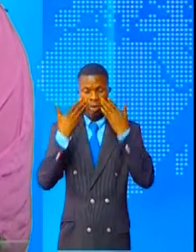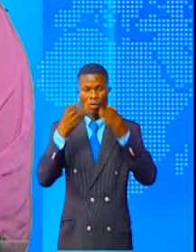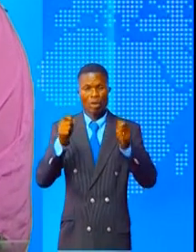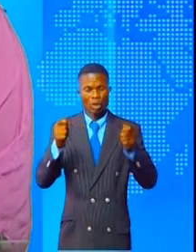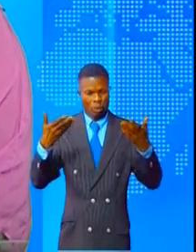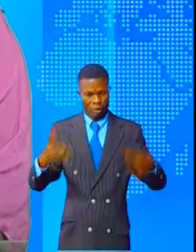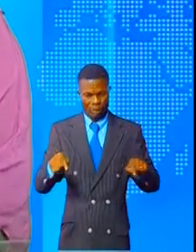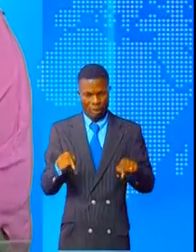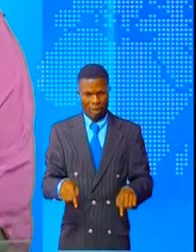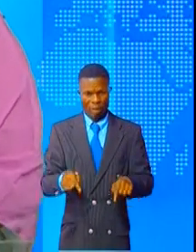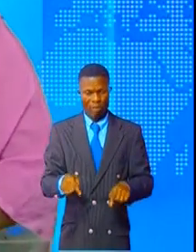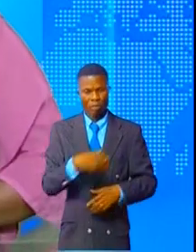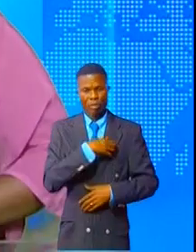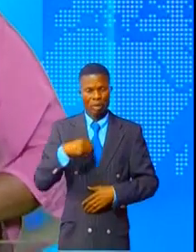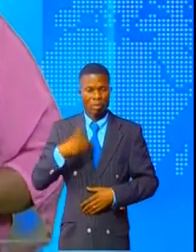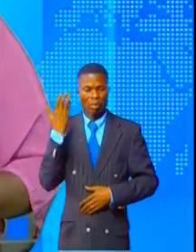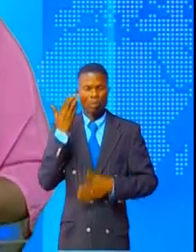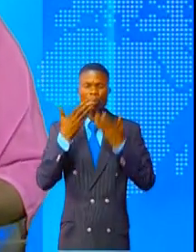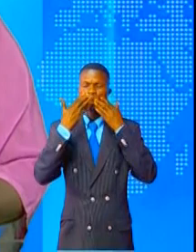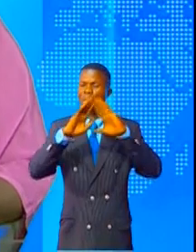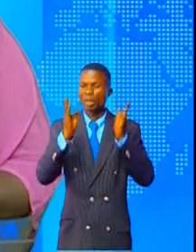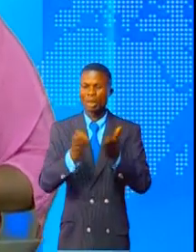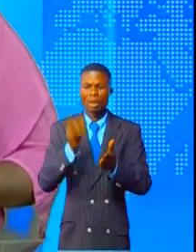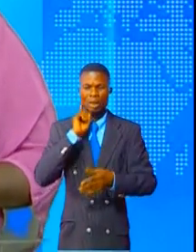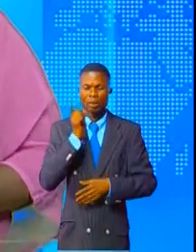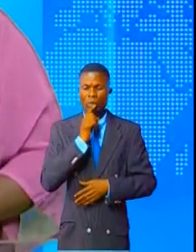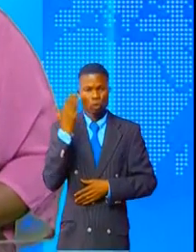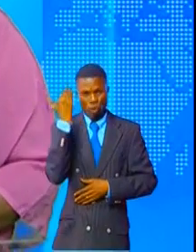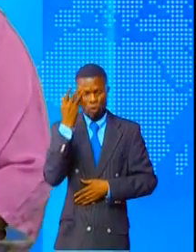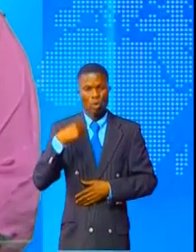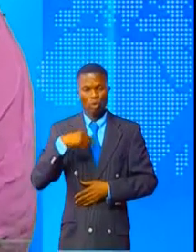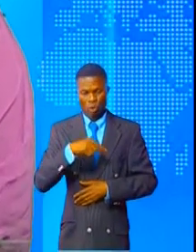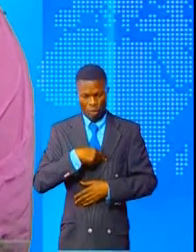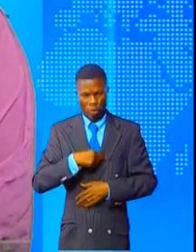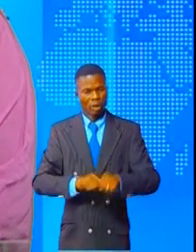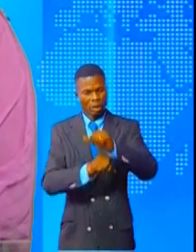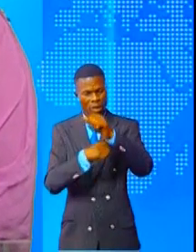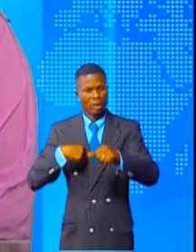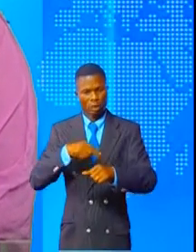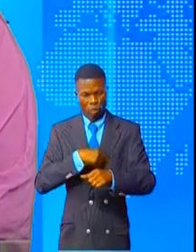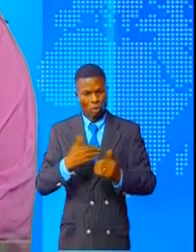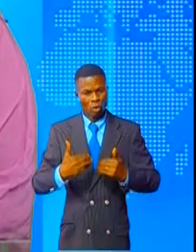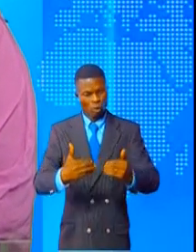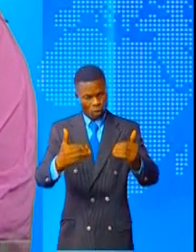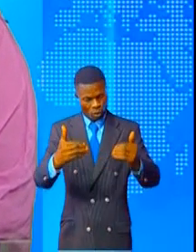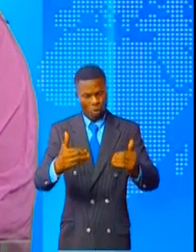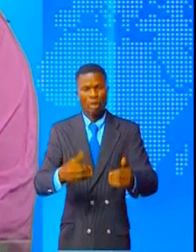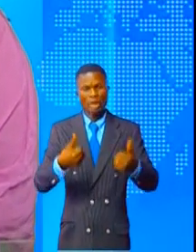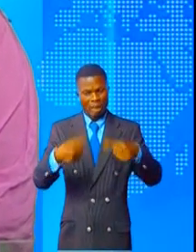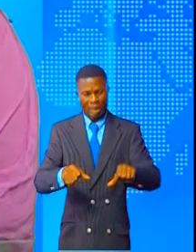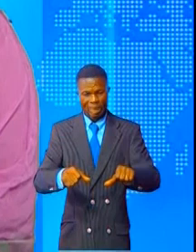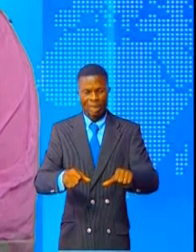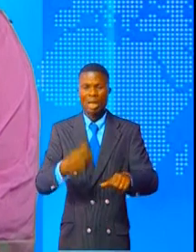de ce journal à madame messieurs merci de votre attention soutenue merci à vous qui nous avez suivi